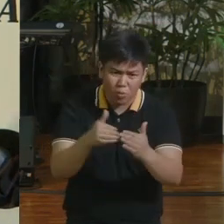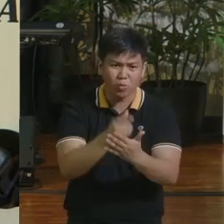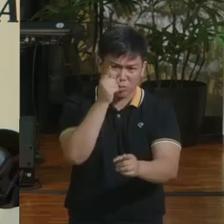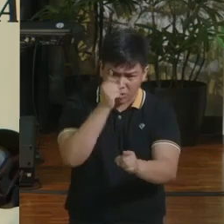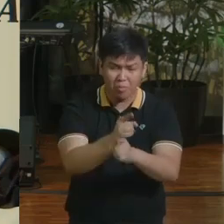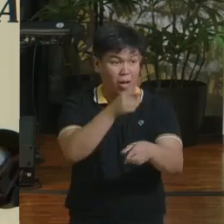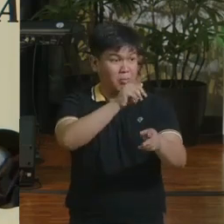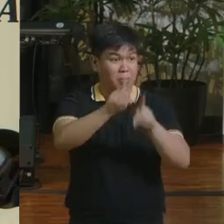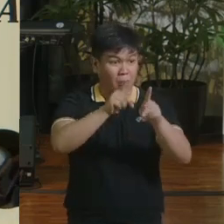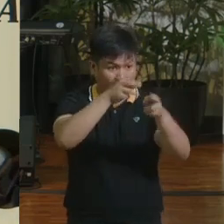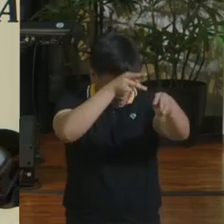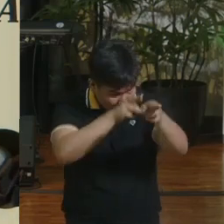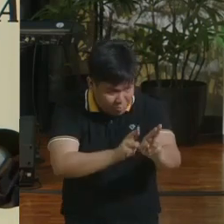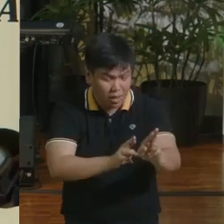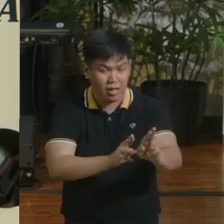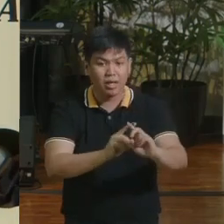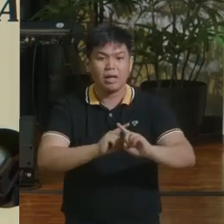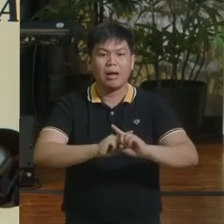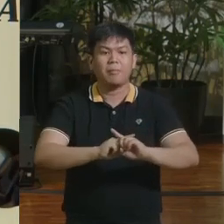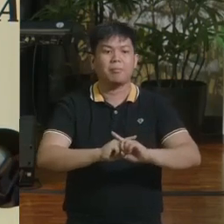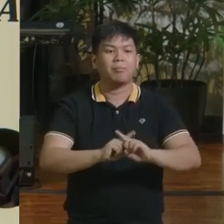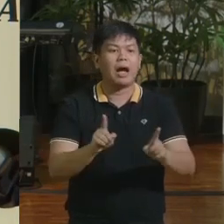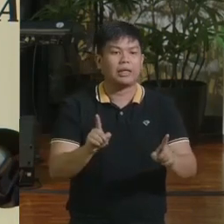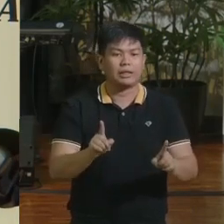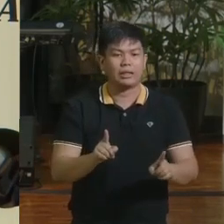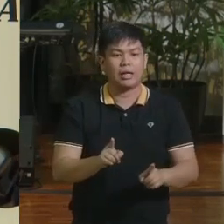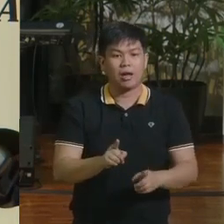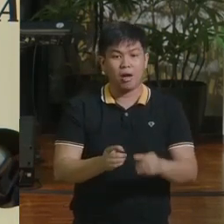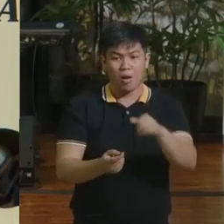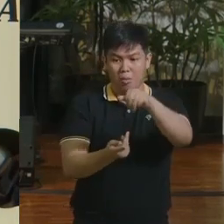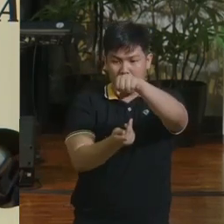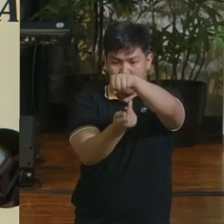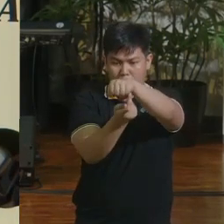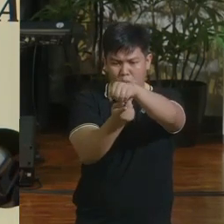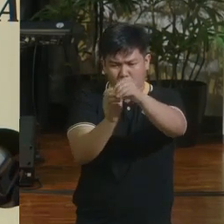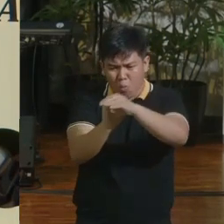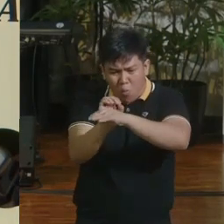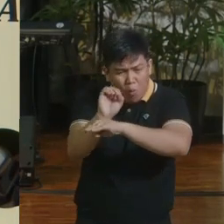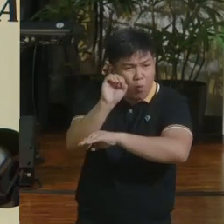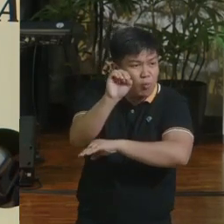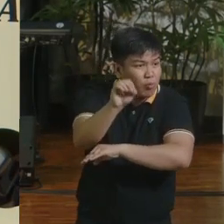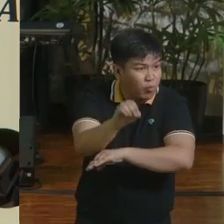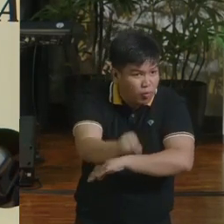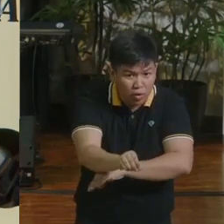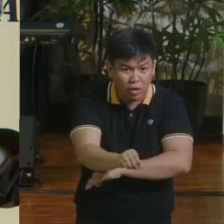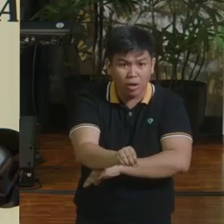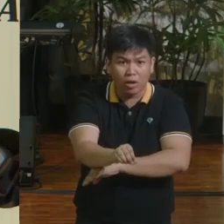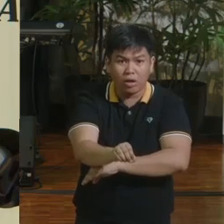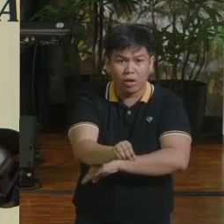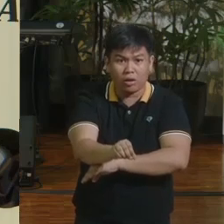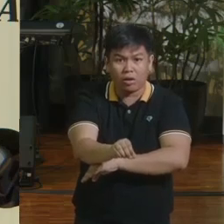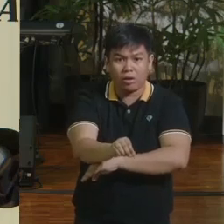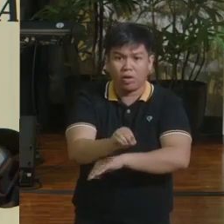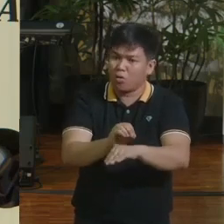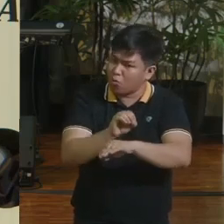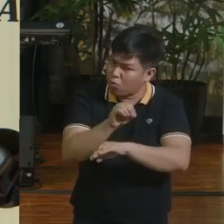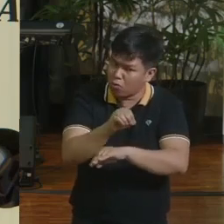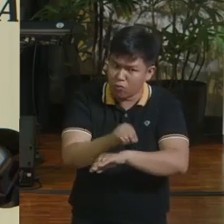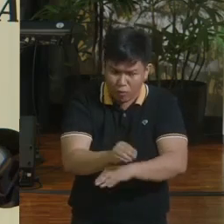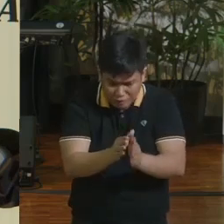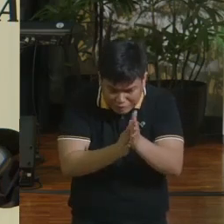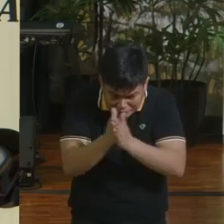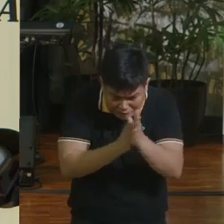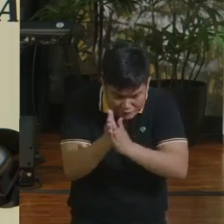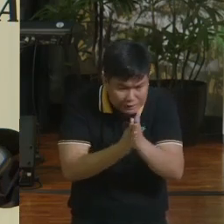Kaya lang, sa kanyang pagsunod sa kanyang relihiyon, inisip niya na kailangan niyang patayin